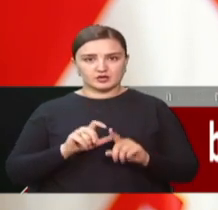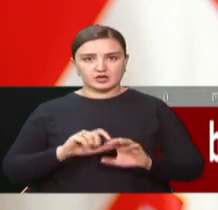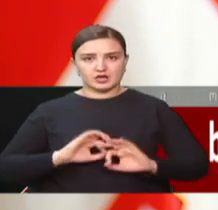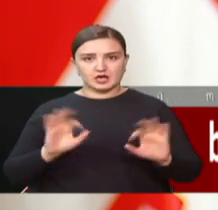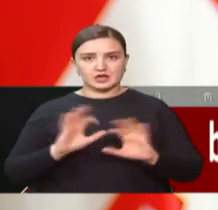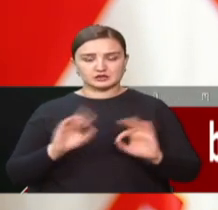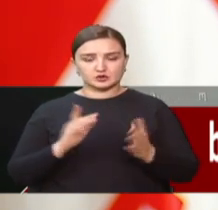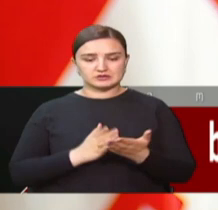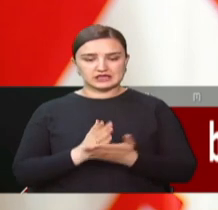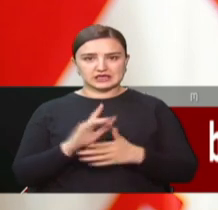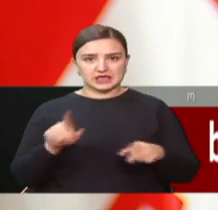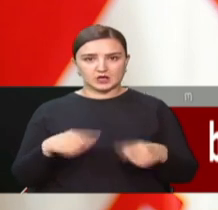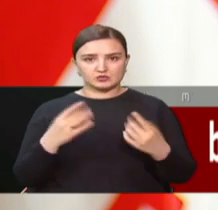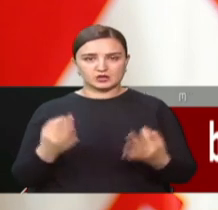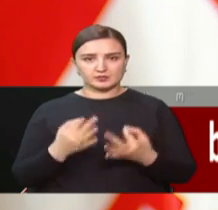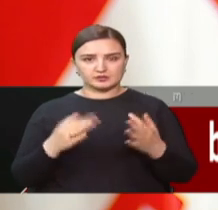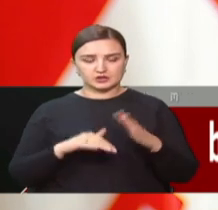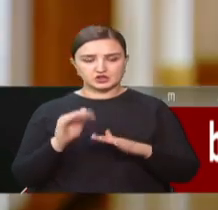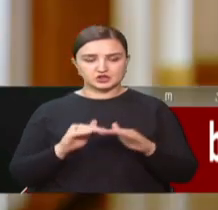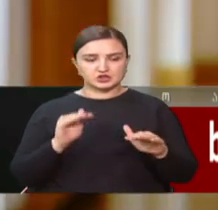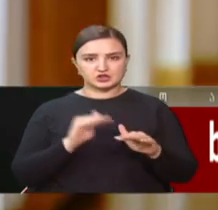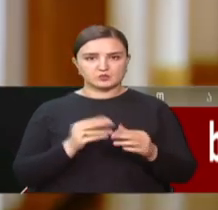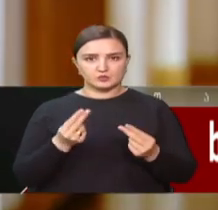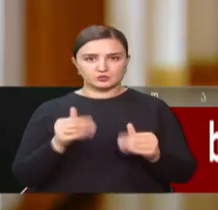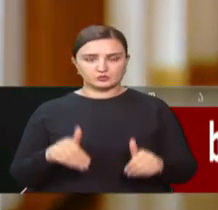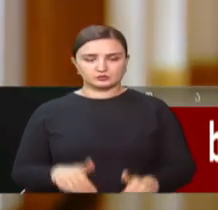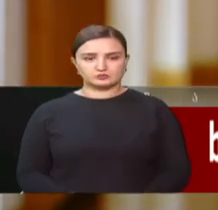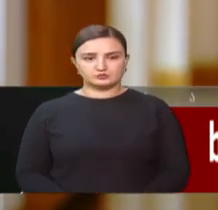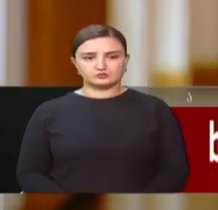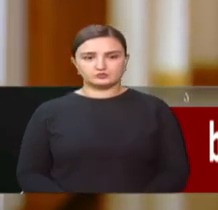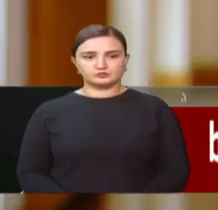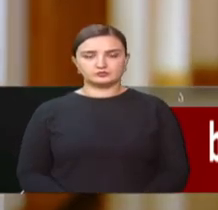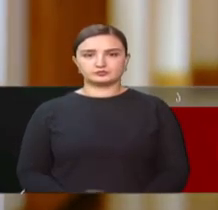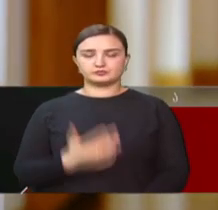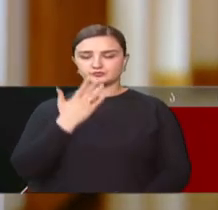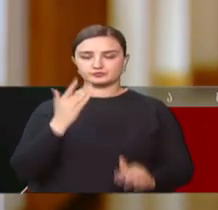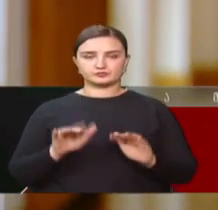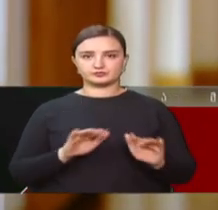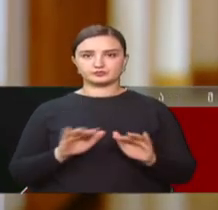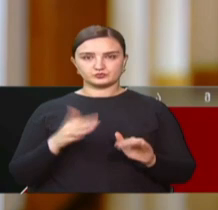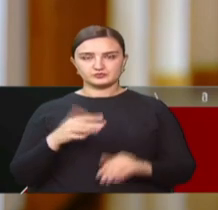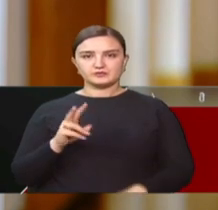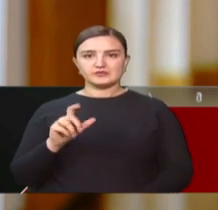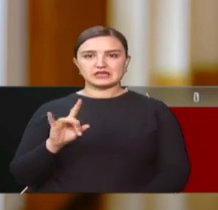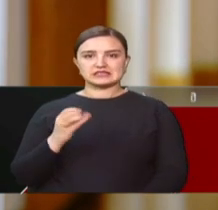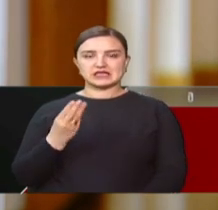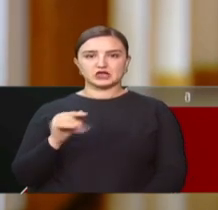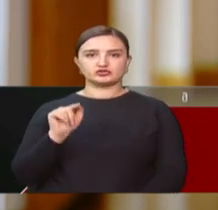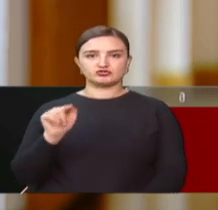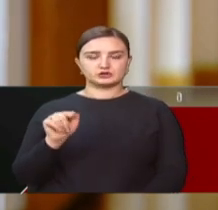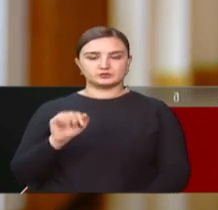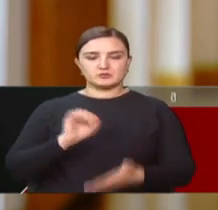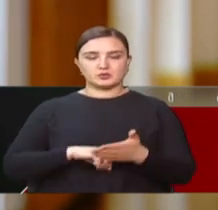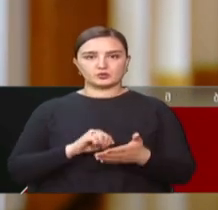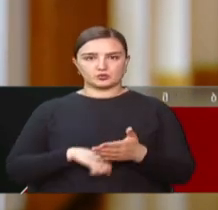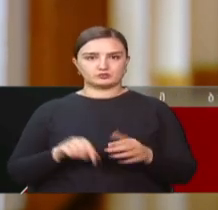განმარტება, რომ სტრატეგია აღმოჩენებულს არანაირი შეხება ამ ფულთან არ აქვს. ნაციონალური მოძრაობა უკვე დააზიანა კეზერაშვილის ფაქტორმა. და მე მგონი რაც ის